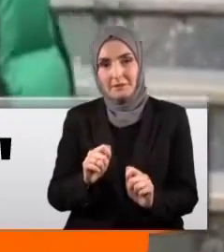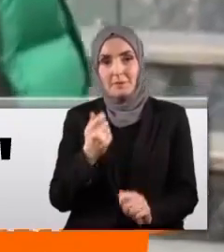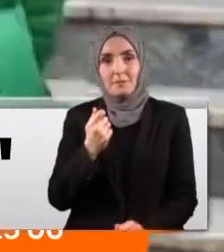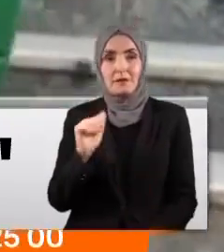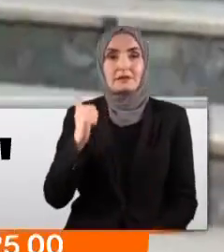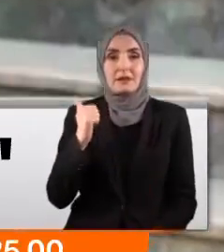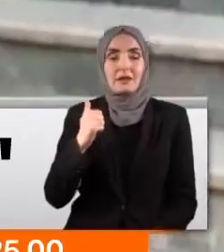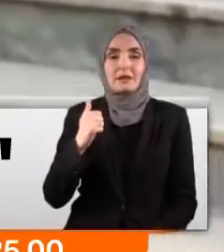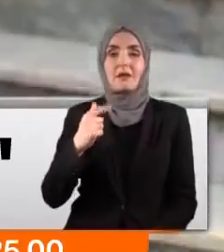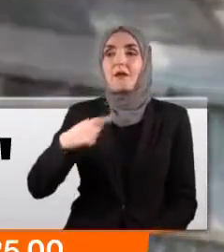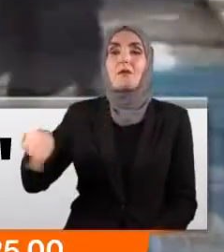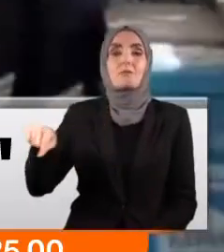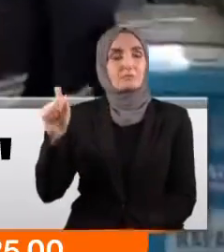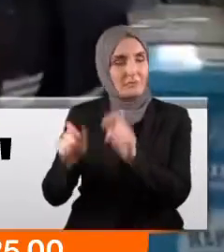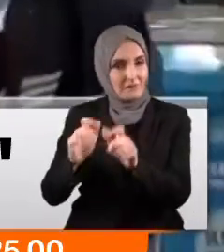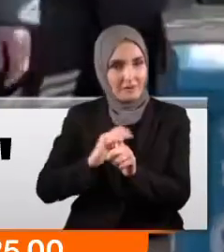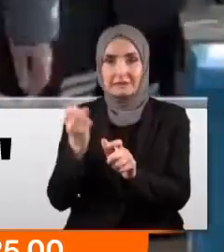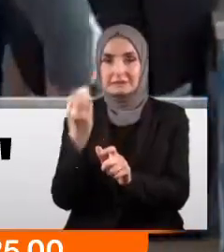isimlerini hatırlamıyorum